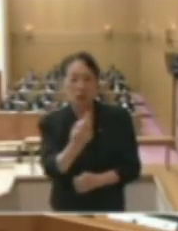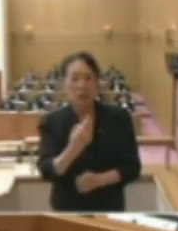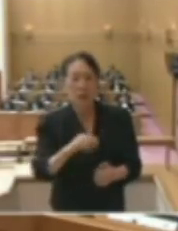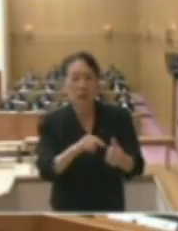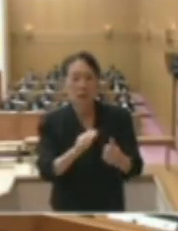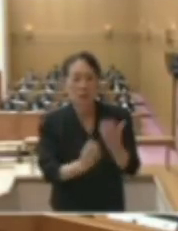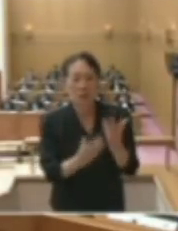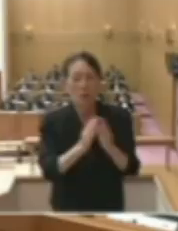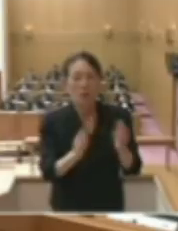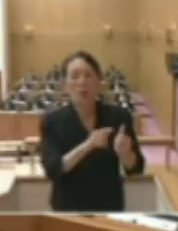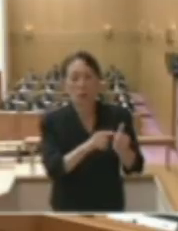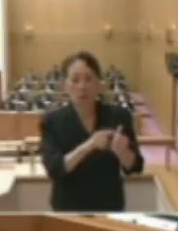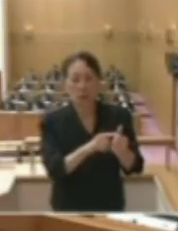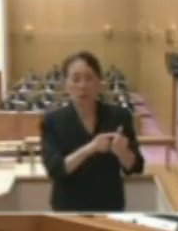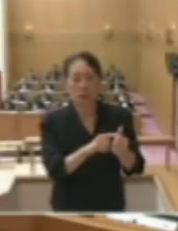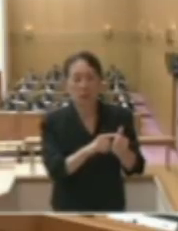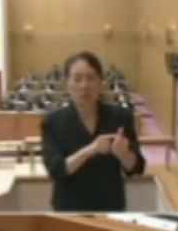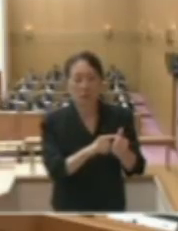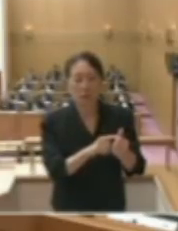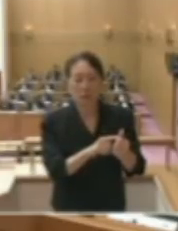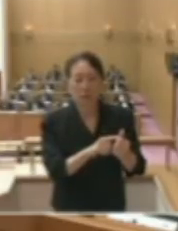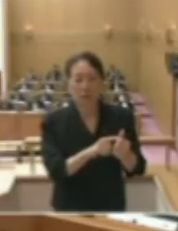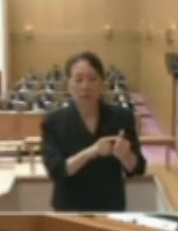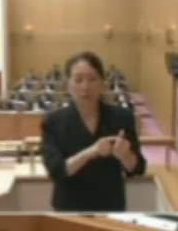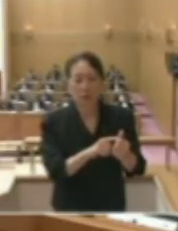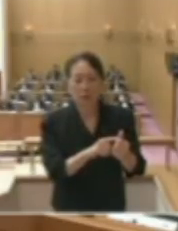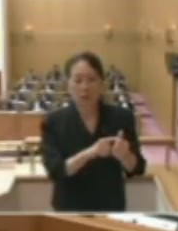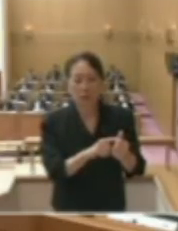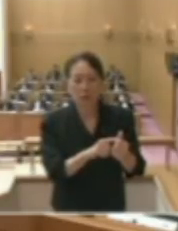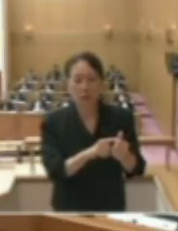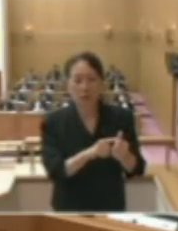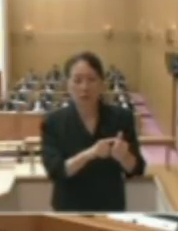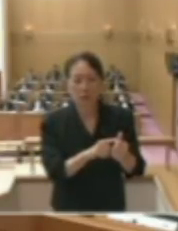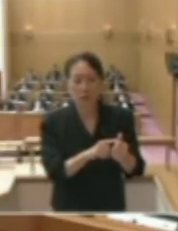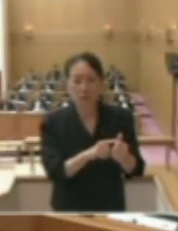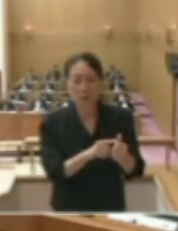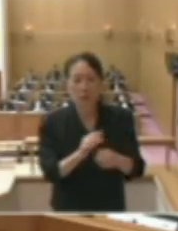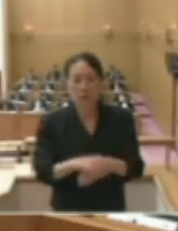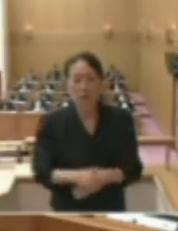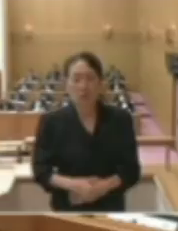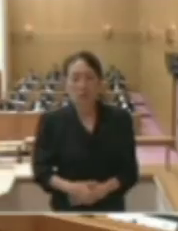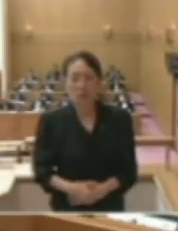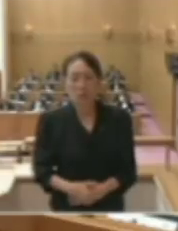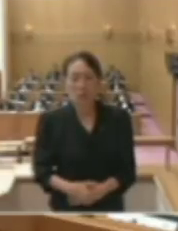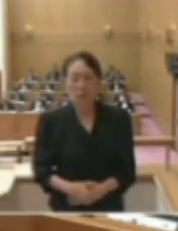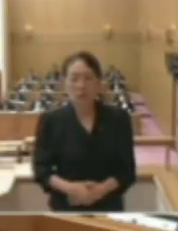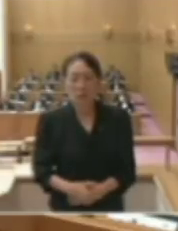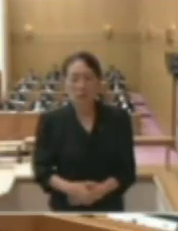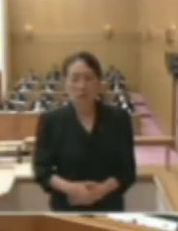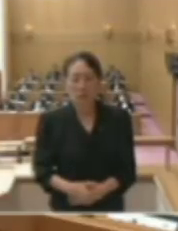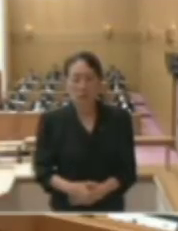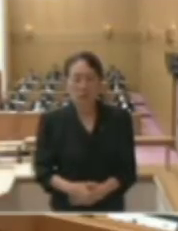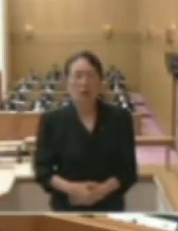いいですか？具体的に時間があれば中身、JFE フェスタに参加したとか、もううるさ